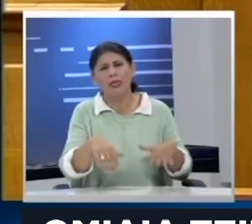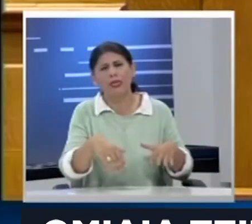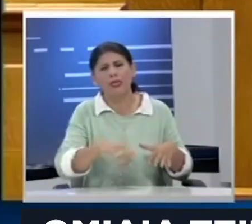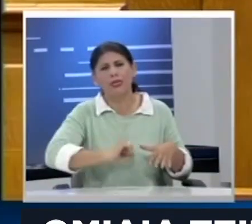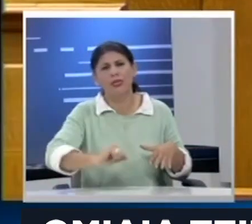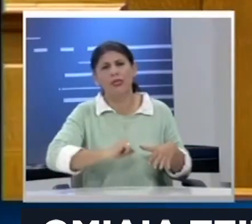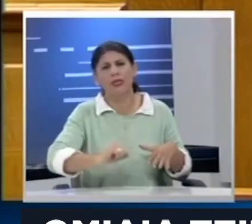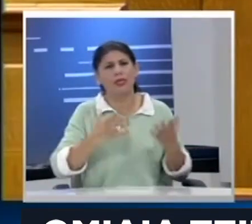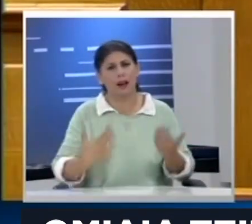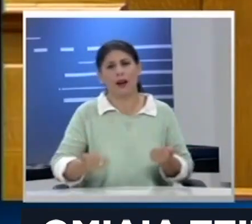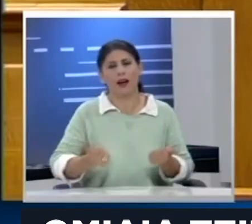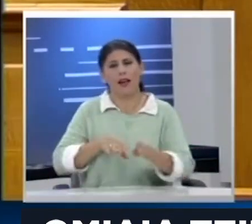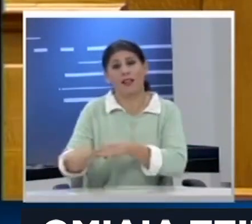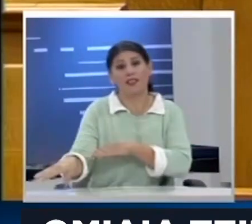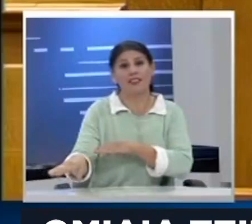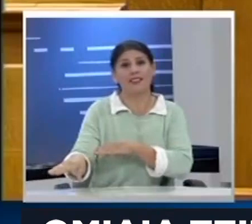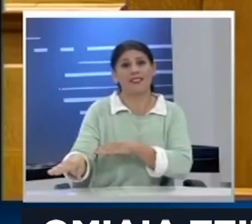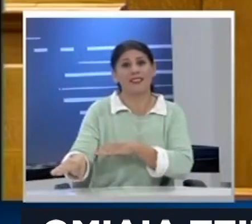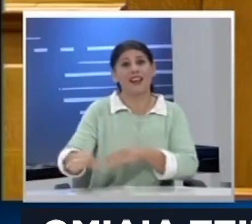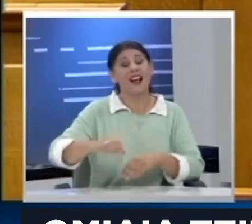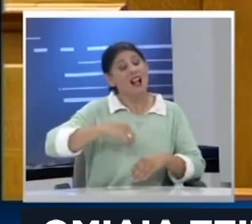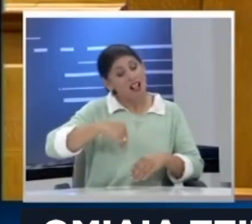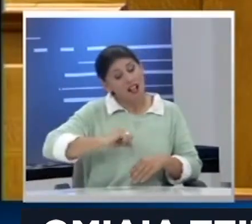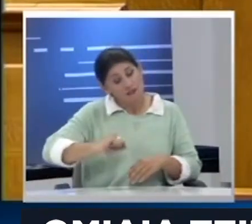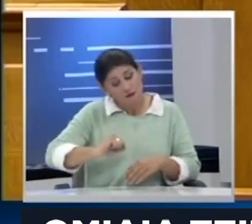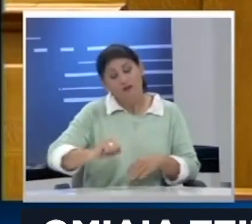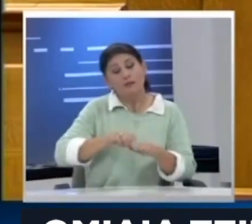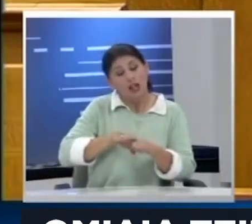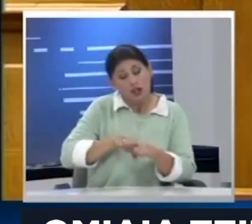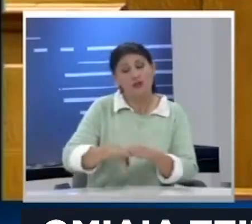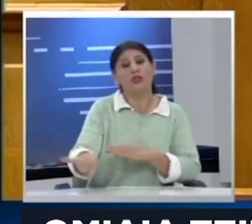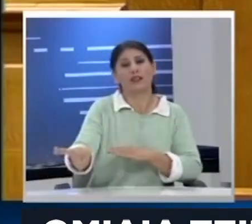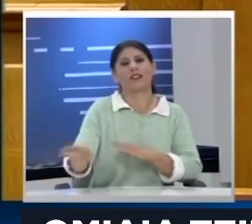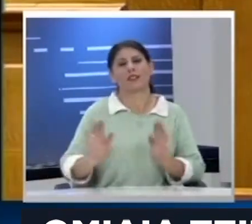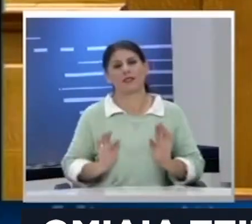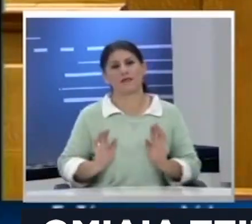σύγχρονη πολιτική ιστορία του τόπου. Δειλός ρευμασισμός.